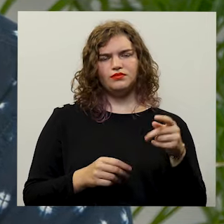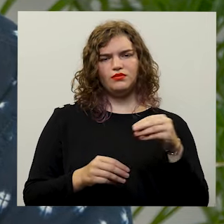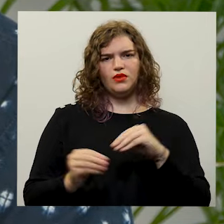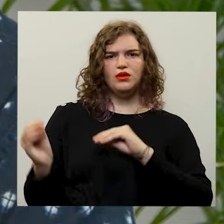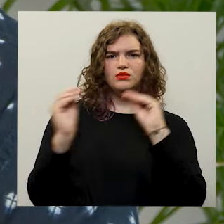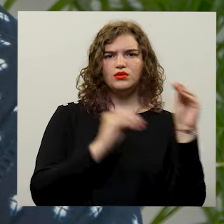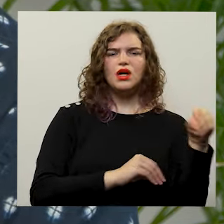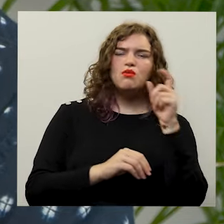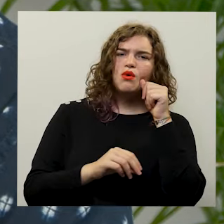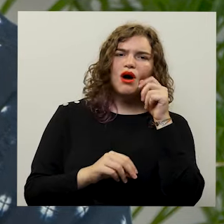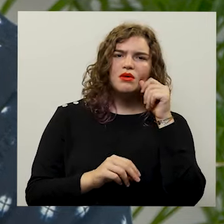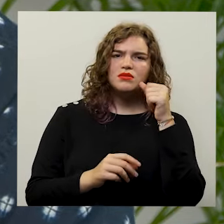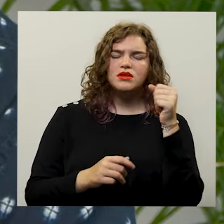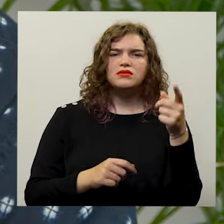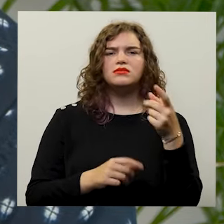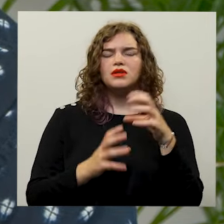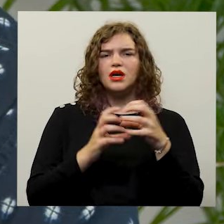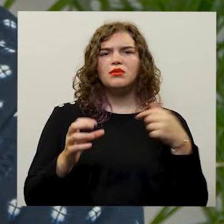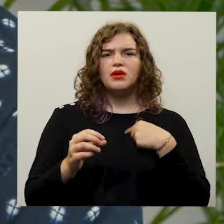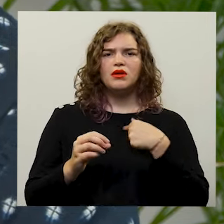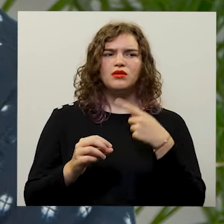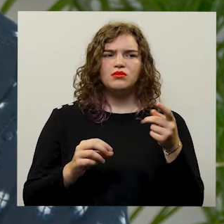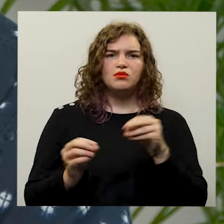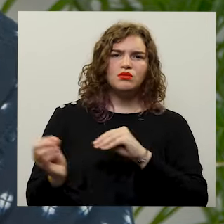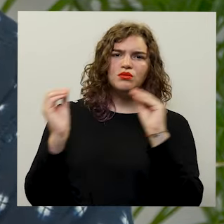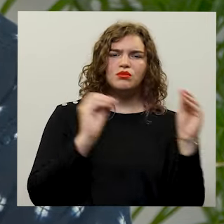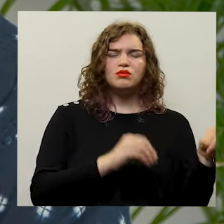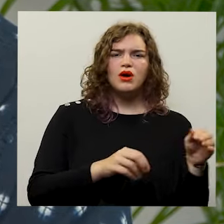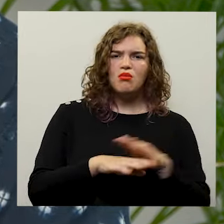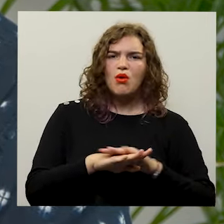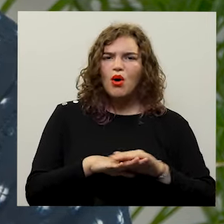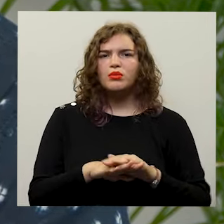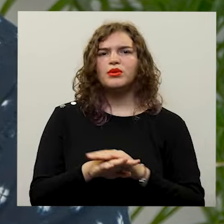oameni, lucram pe un camion, conduceam camionul și eu cu el mutam mobilă